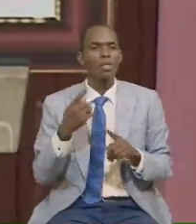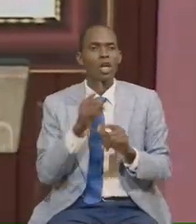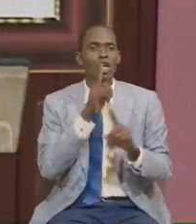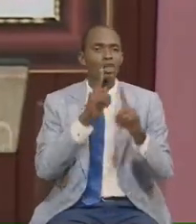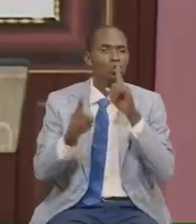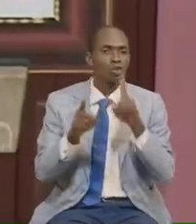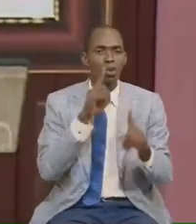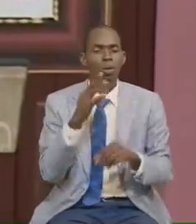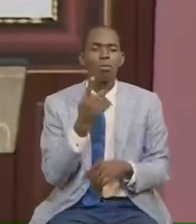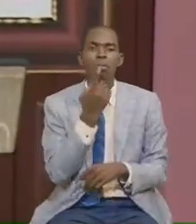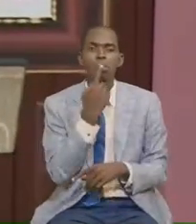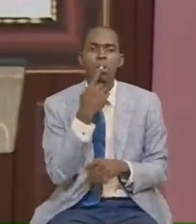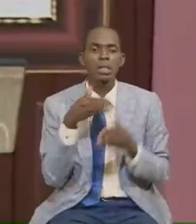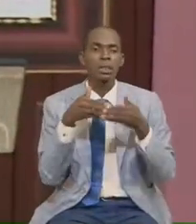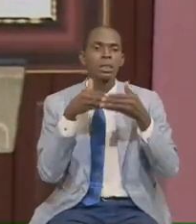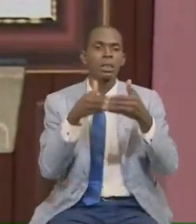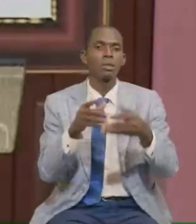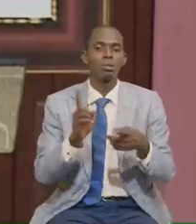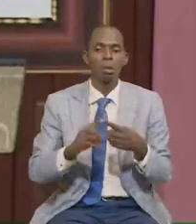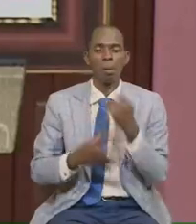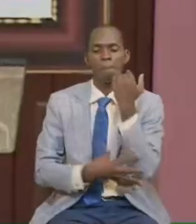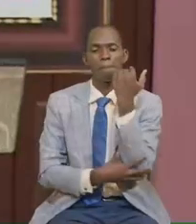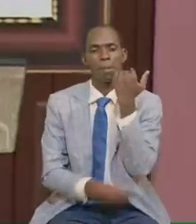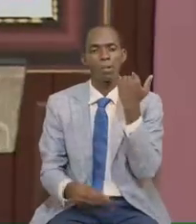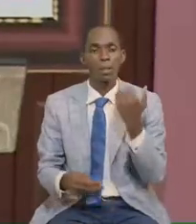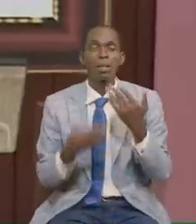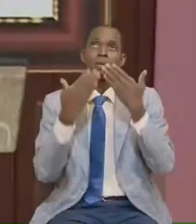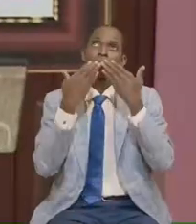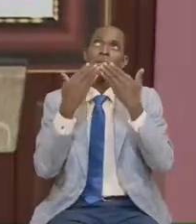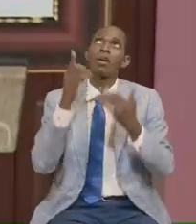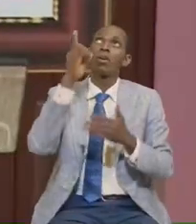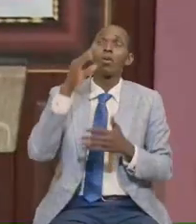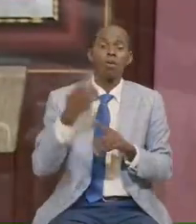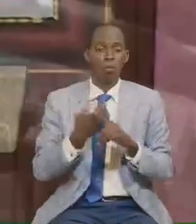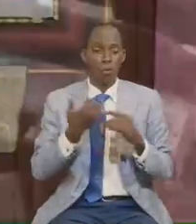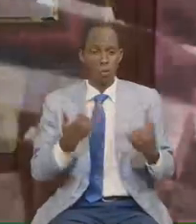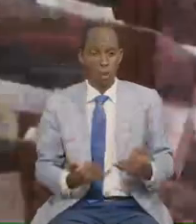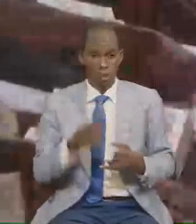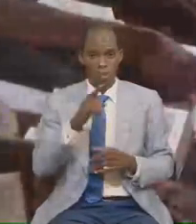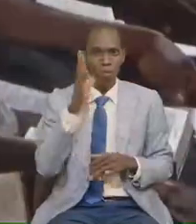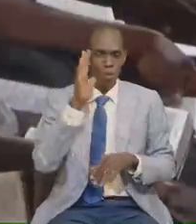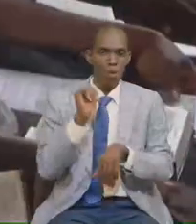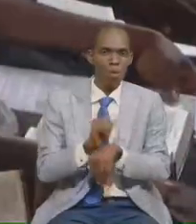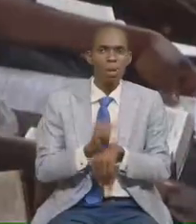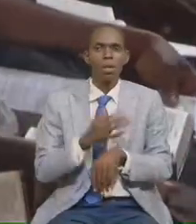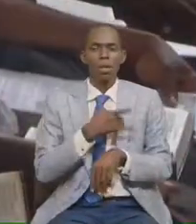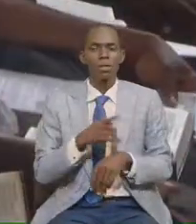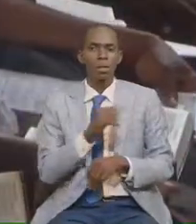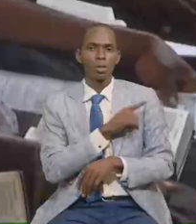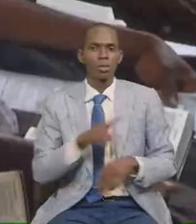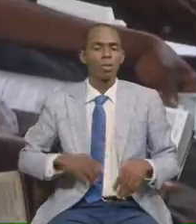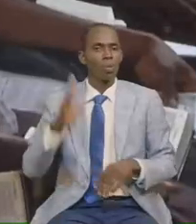pauvreté. Dieu merci, à partir de ce jour, tu vas travailler et Dieu sera avec toi.